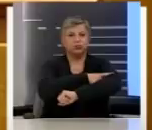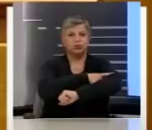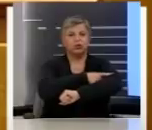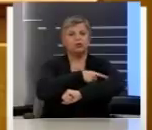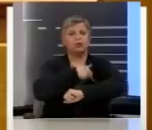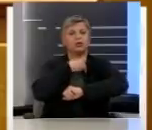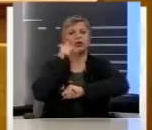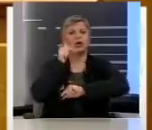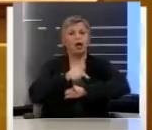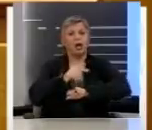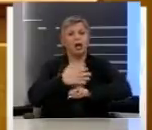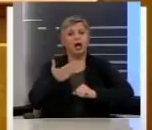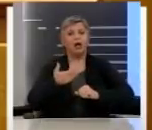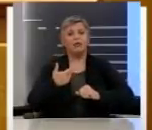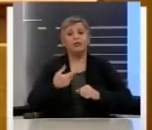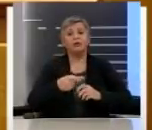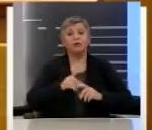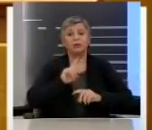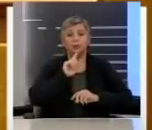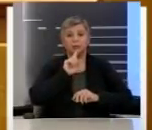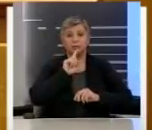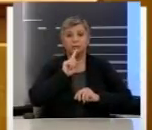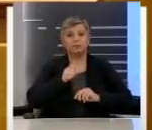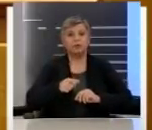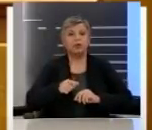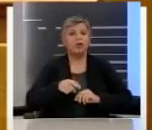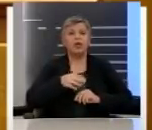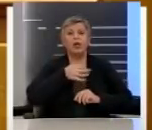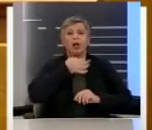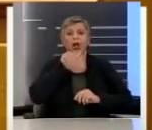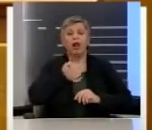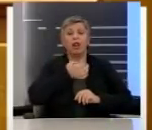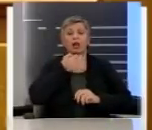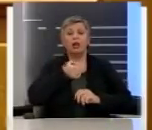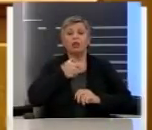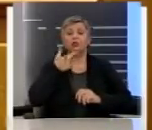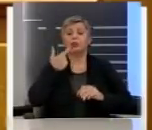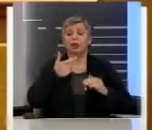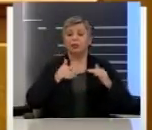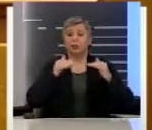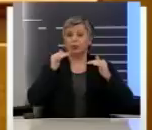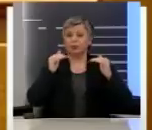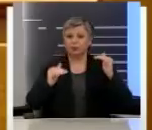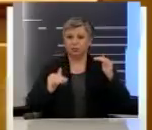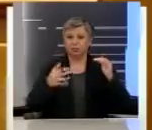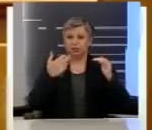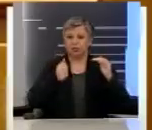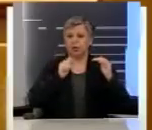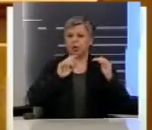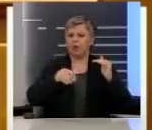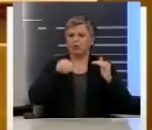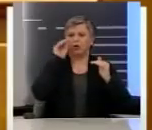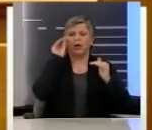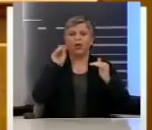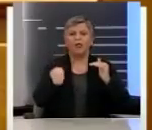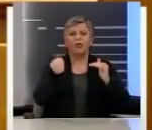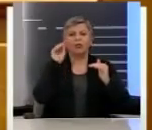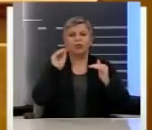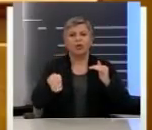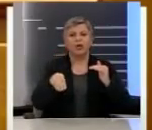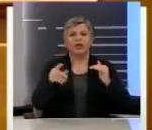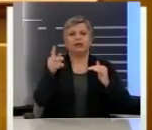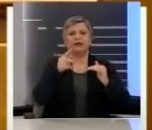έντυναν, όπως και τώρα, την ανισότητα, την εκμετάλλευση ανθρώπων από ανθρώπους, την περιθωριοποίηση μεγάλων κοινωνικών